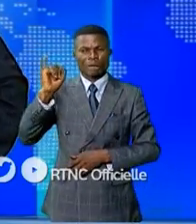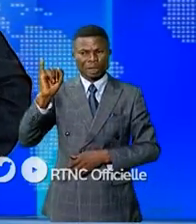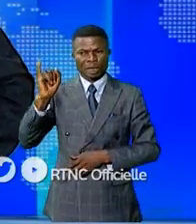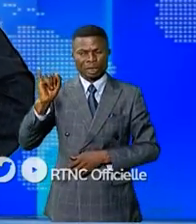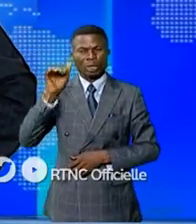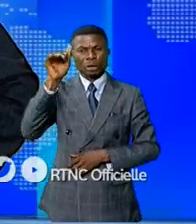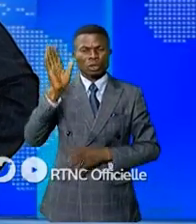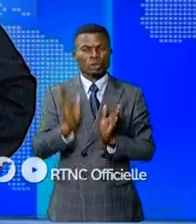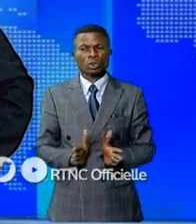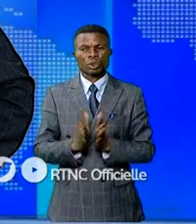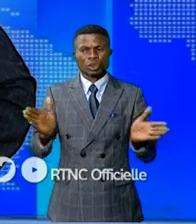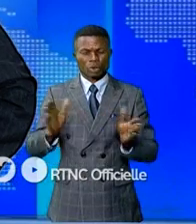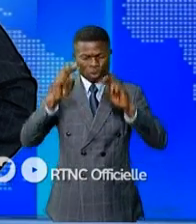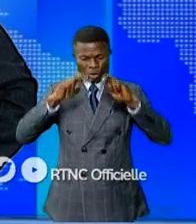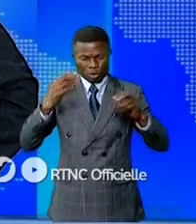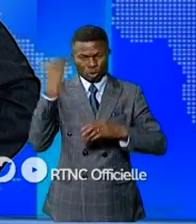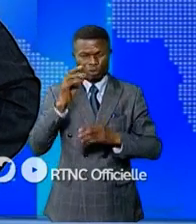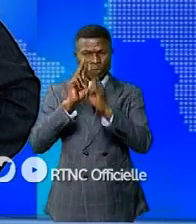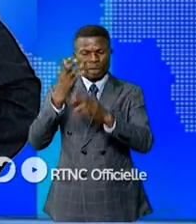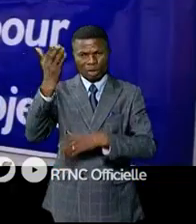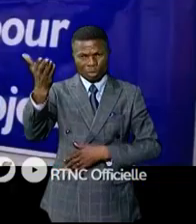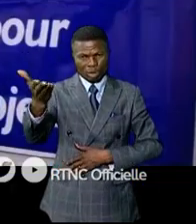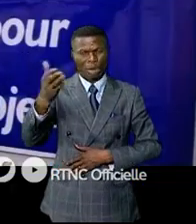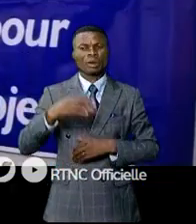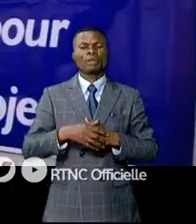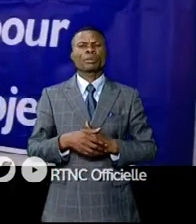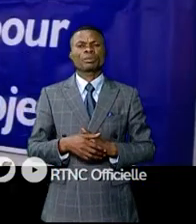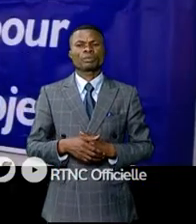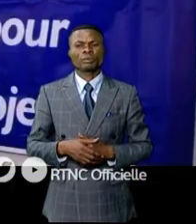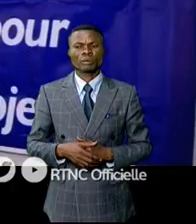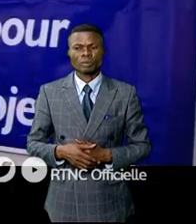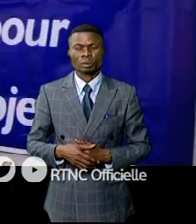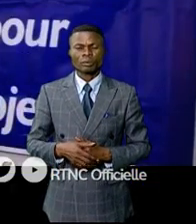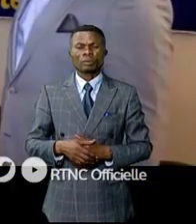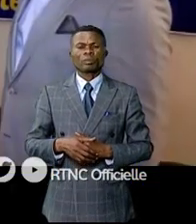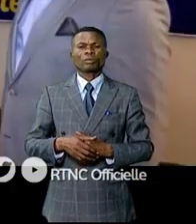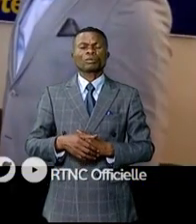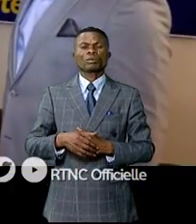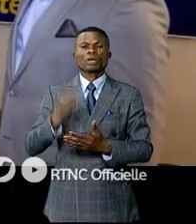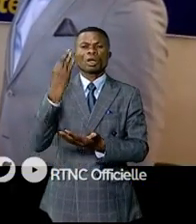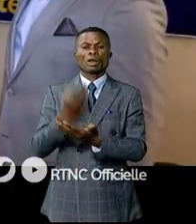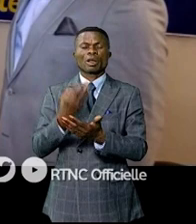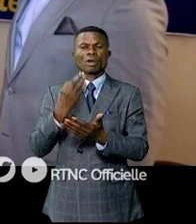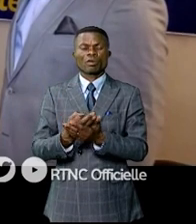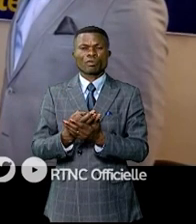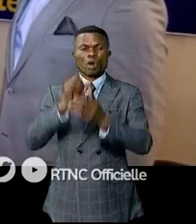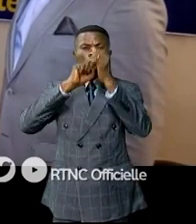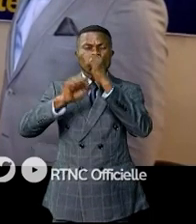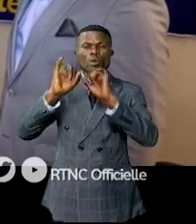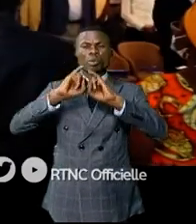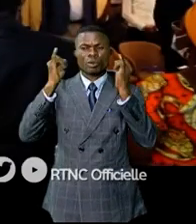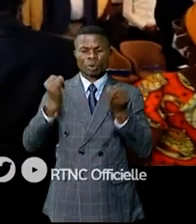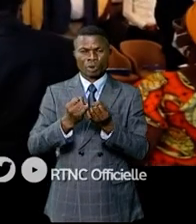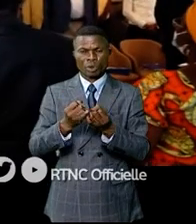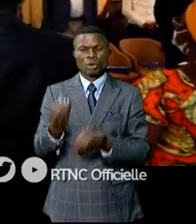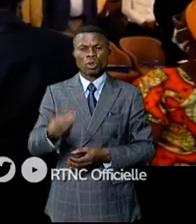son directeur des études, nous dit Guy Blaise Kitiki. Le fonds de promotion de l'industrie s'en vante en explication sur le nouveau mode de financement de